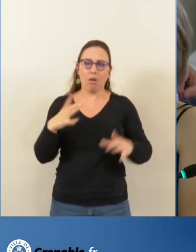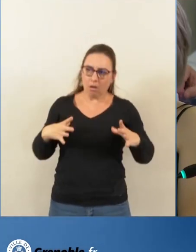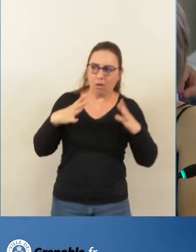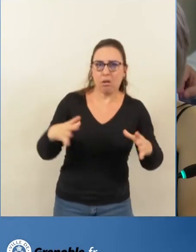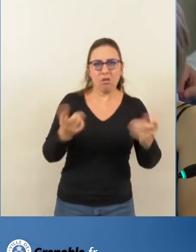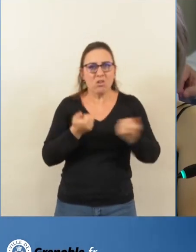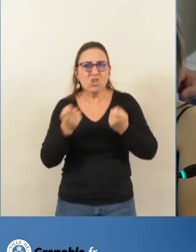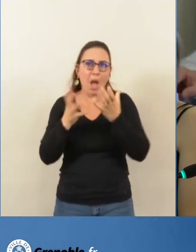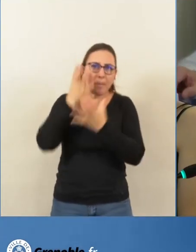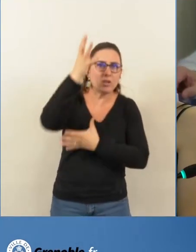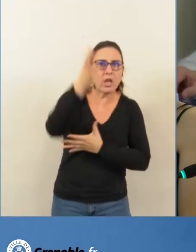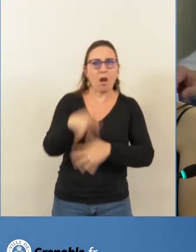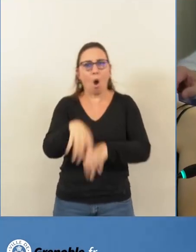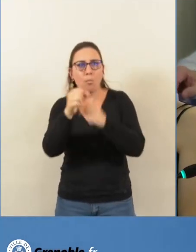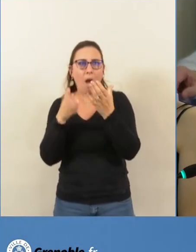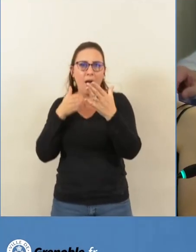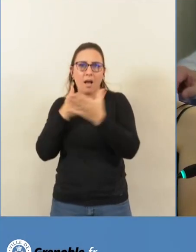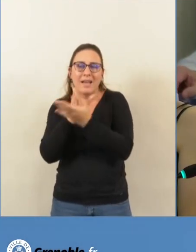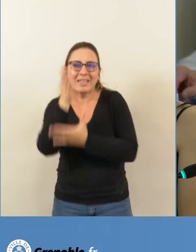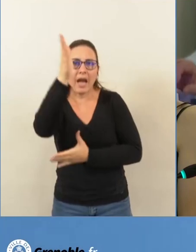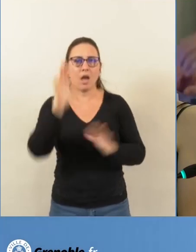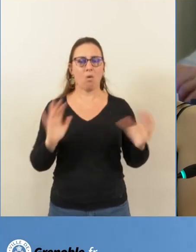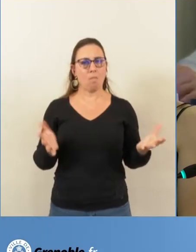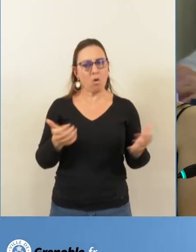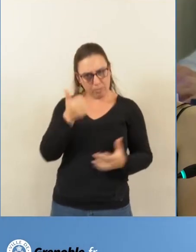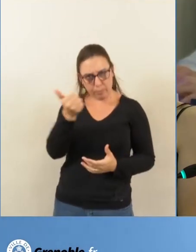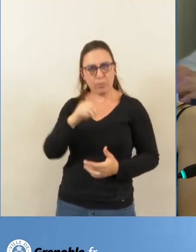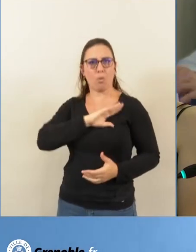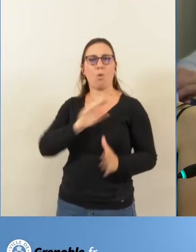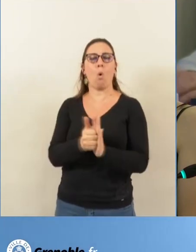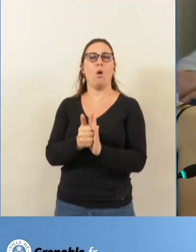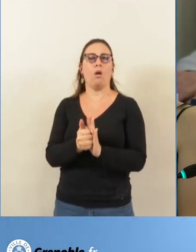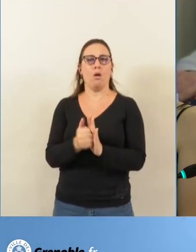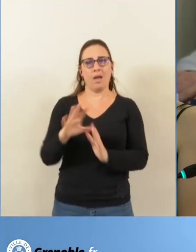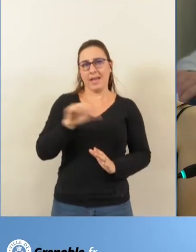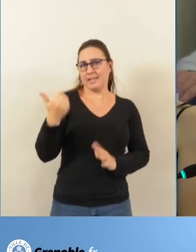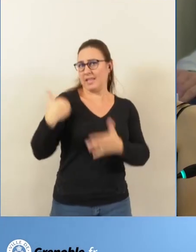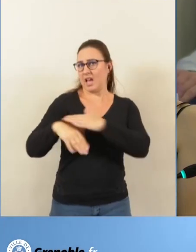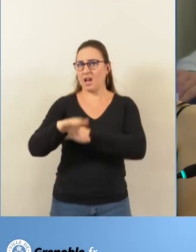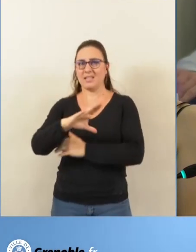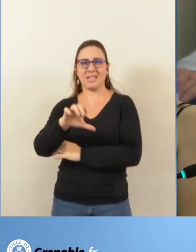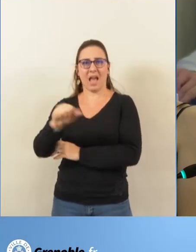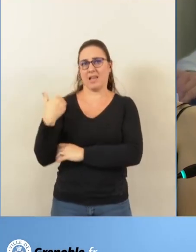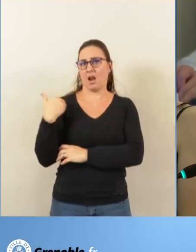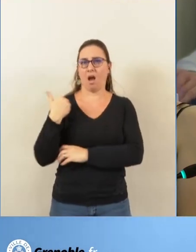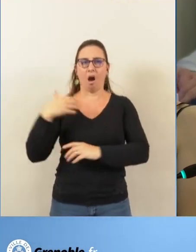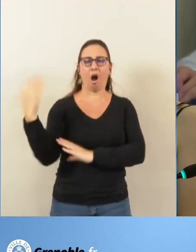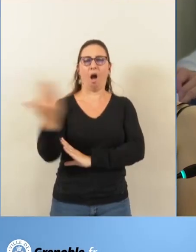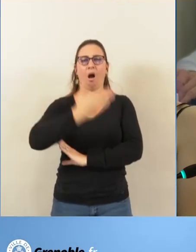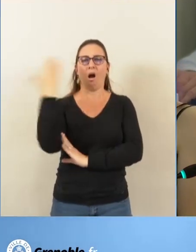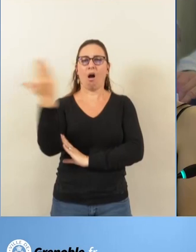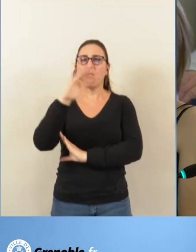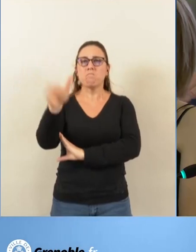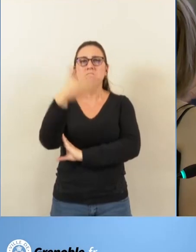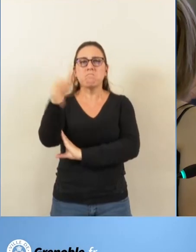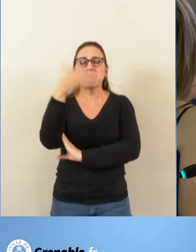faire de la gestion prévisionnelle des emplois et des carrières et quand on voit au dernier CA du CCAS qui a été exemplaire dans la présentation qui a été